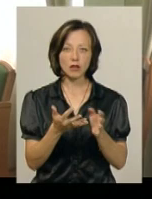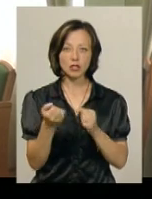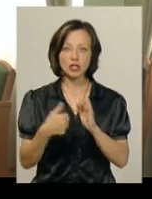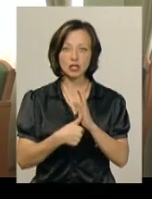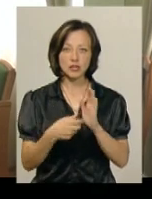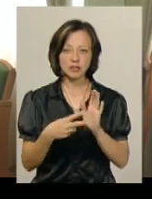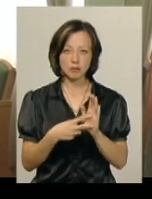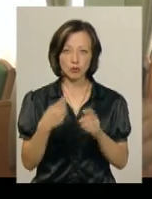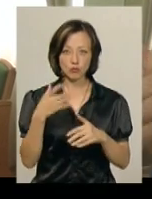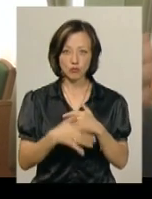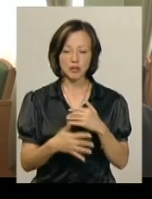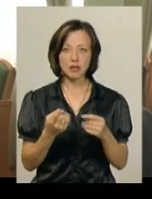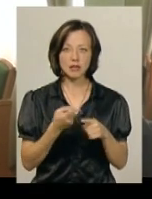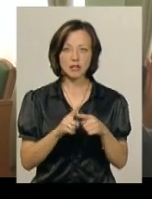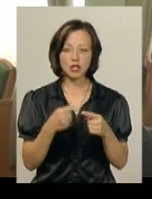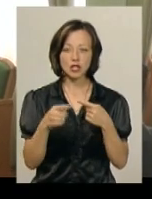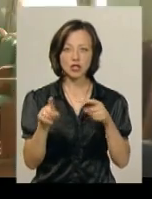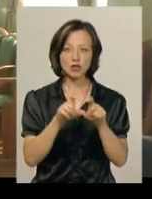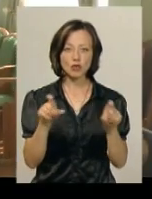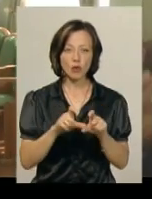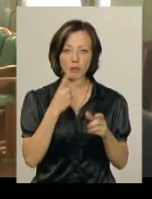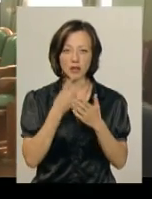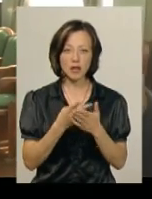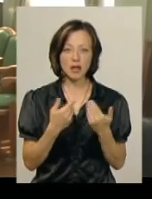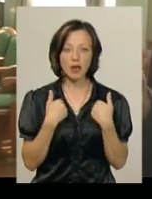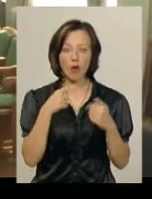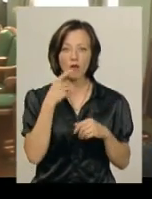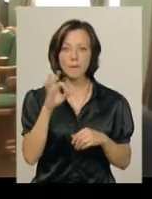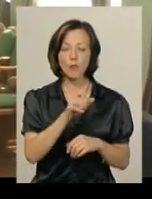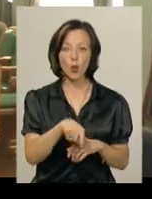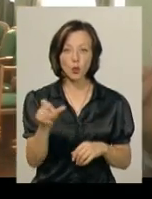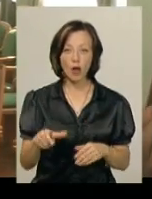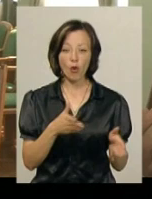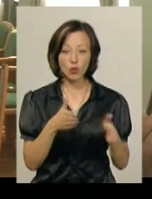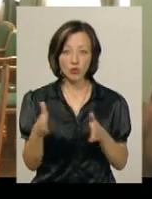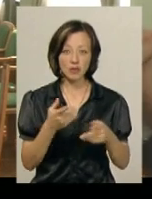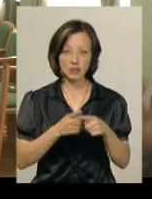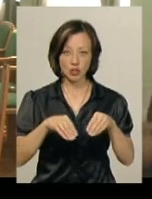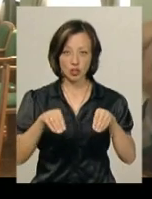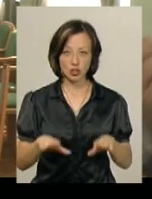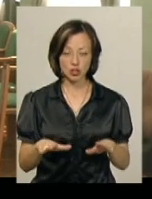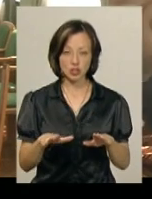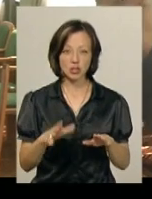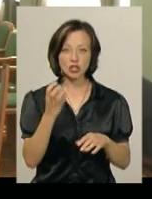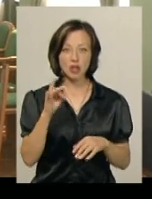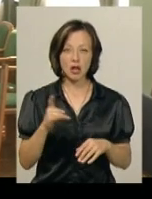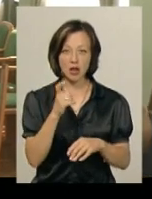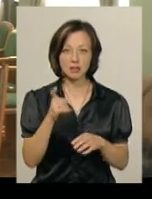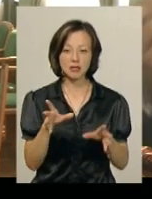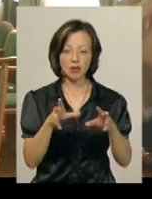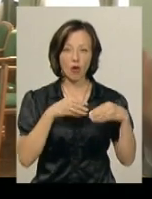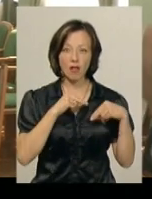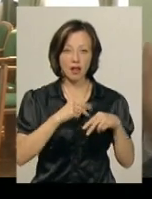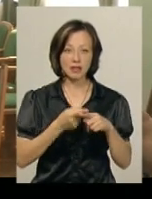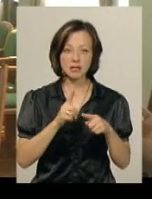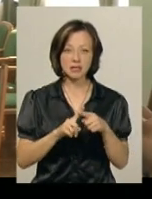6-7. Ви розумієте, подивіться інші школи. Я говорю про тих людей, які готували це рішення. В департаментів не щось казав, що колег ні, бо